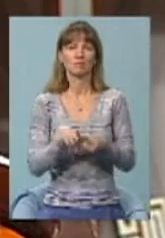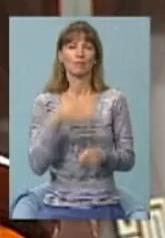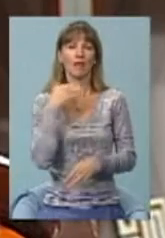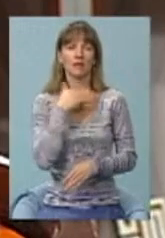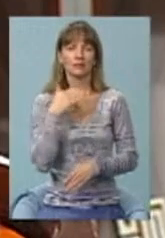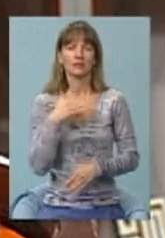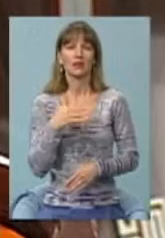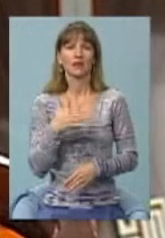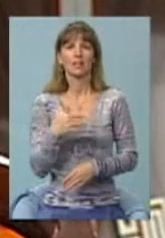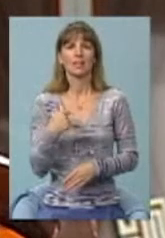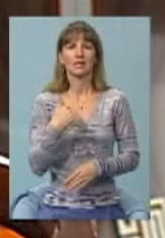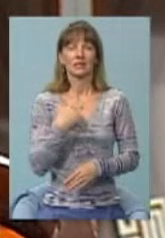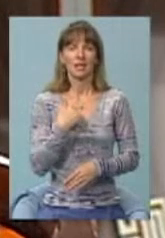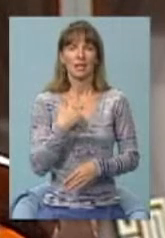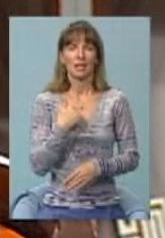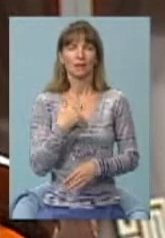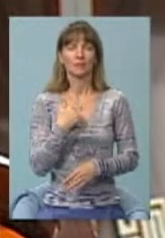Ну, я думаю,